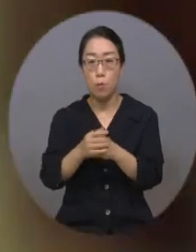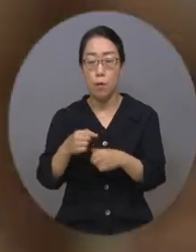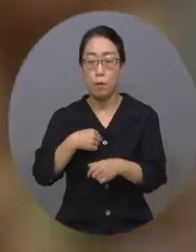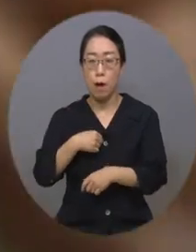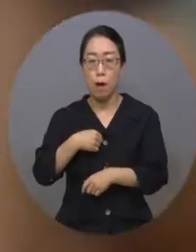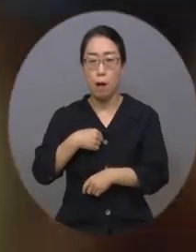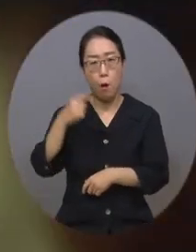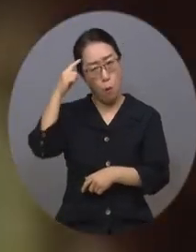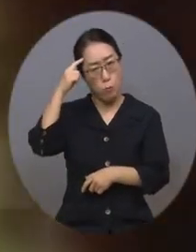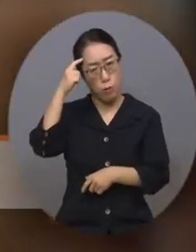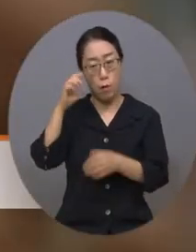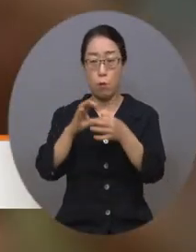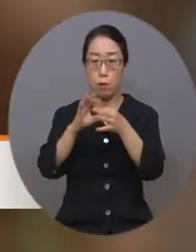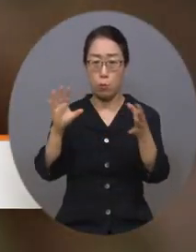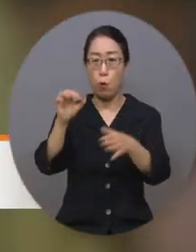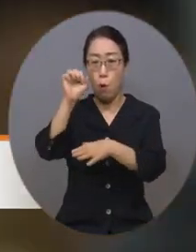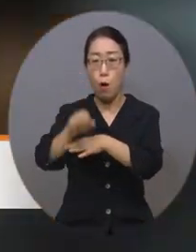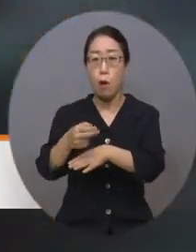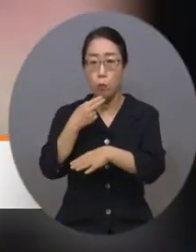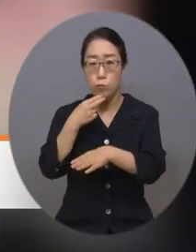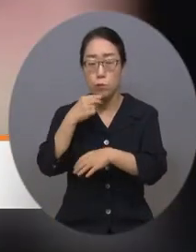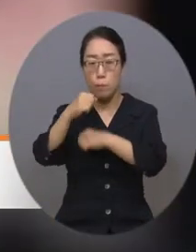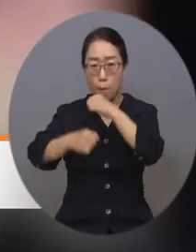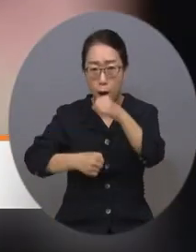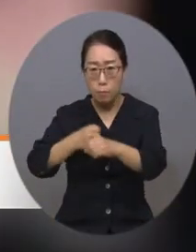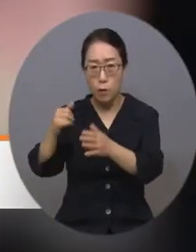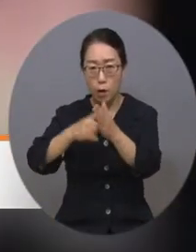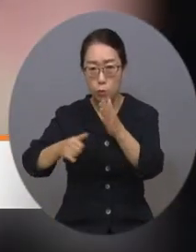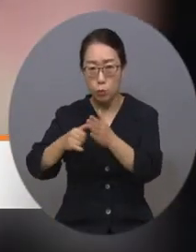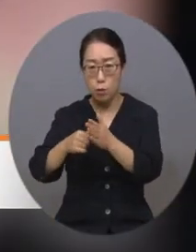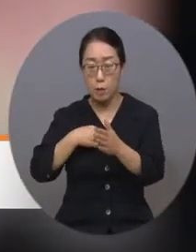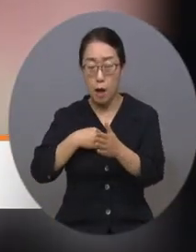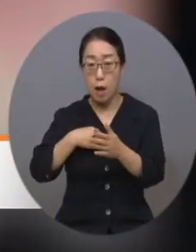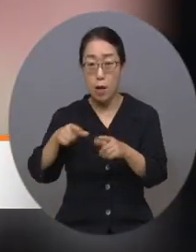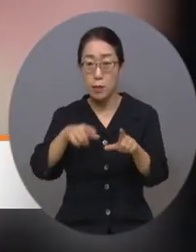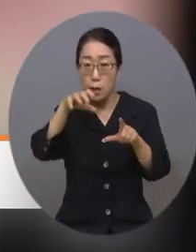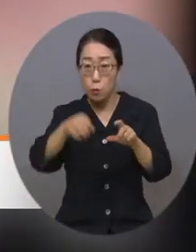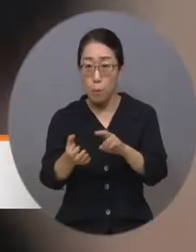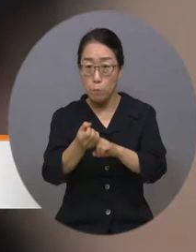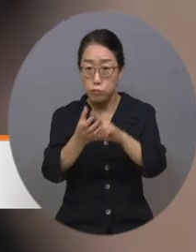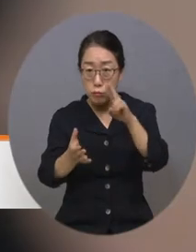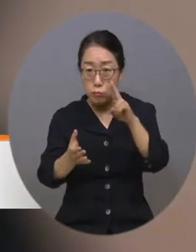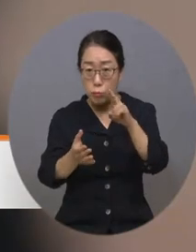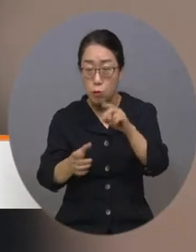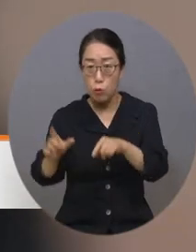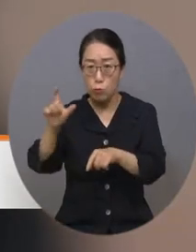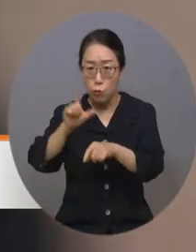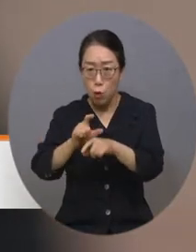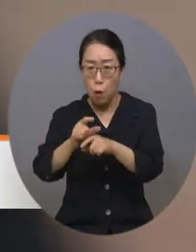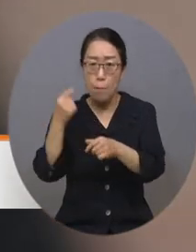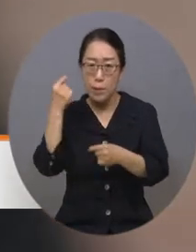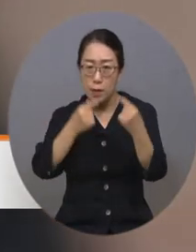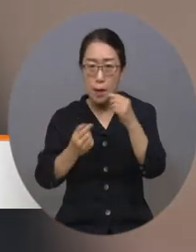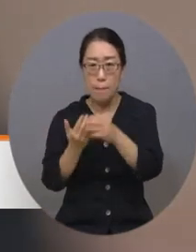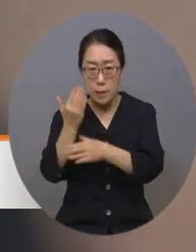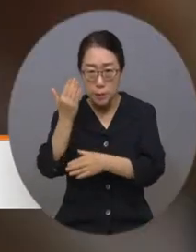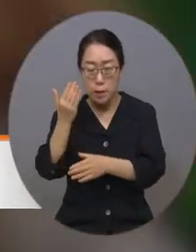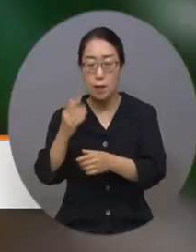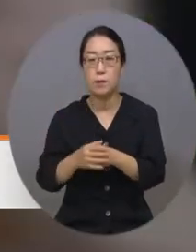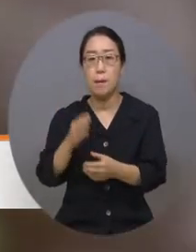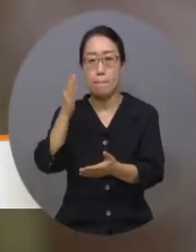관계없이 가족들에게 거주지가 노출될 2차 피해가 발생하는 것을 막기 위해 2009년